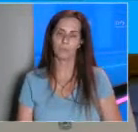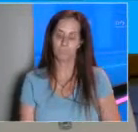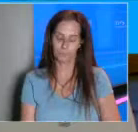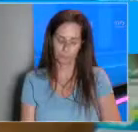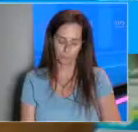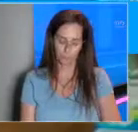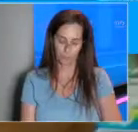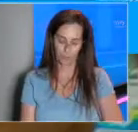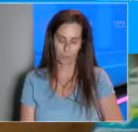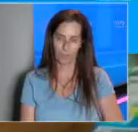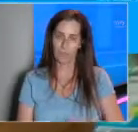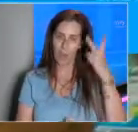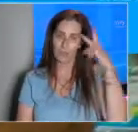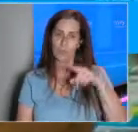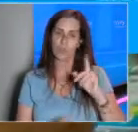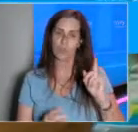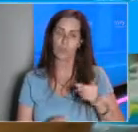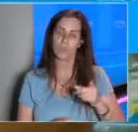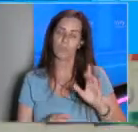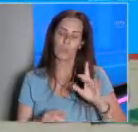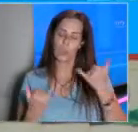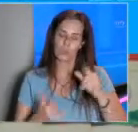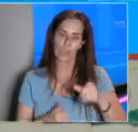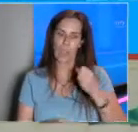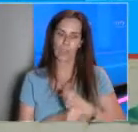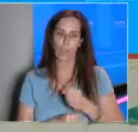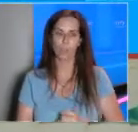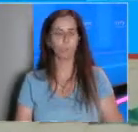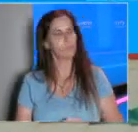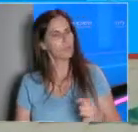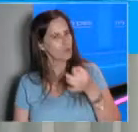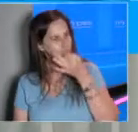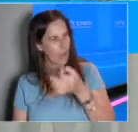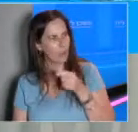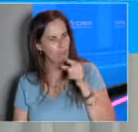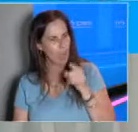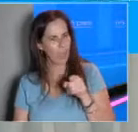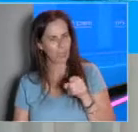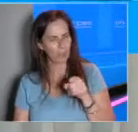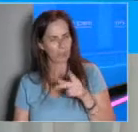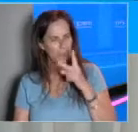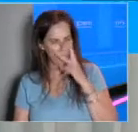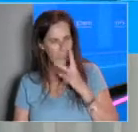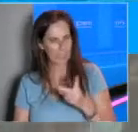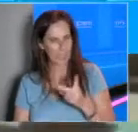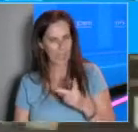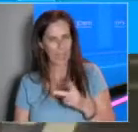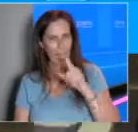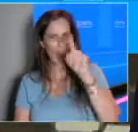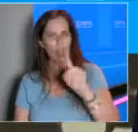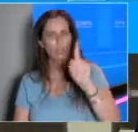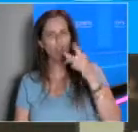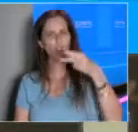אפילו, ולהבין שזה מה שנדרש, זה צו השעה. תגיד, כשאתה מסתכל על מיקי